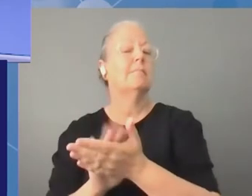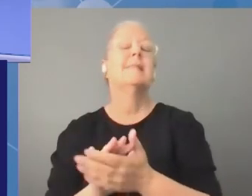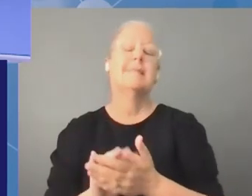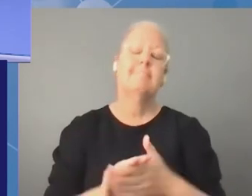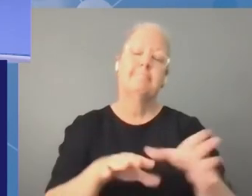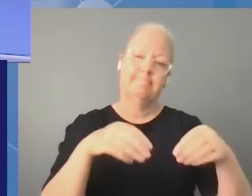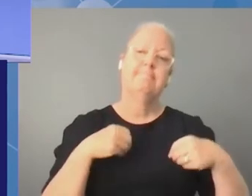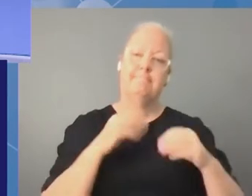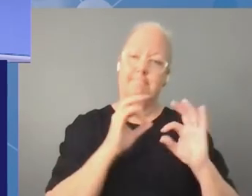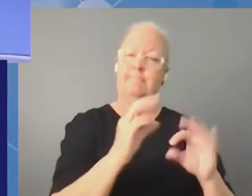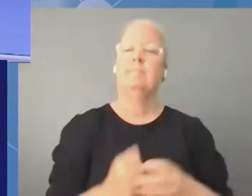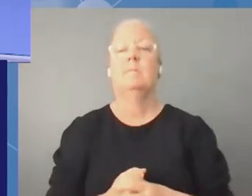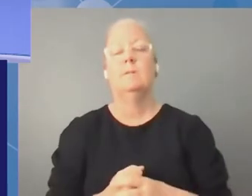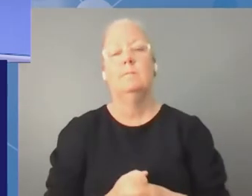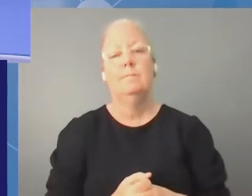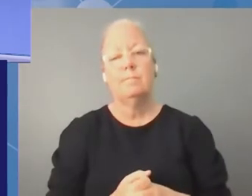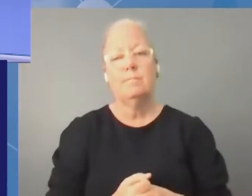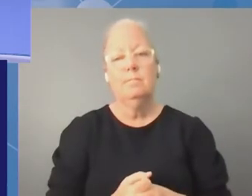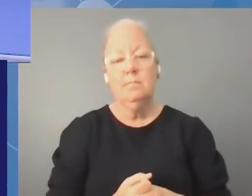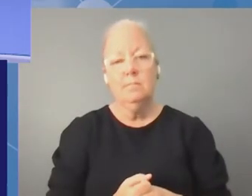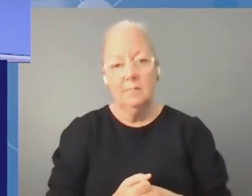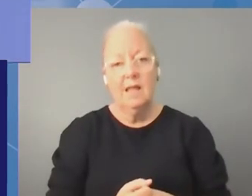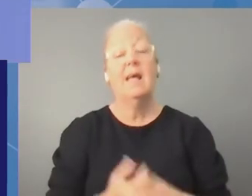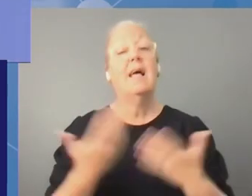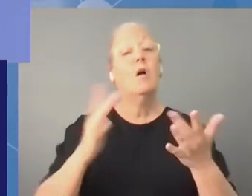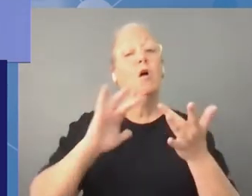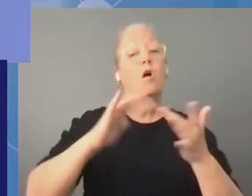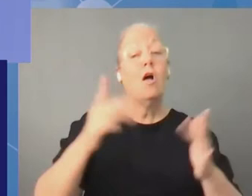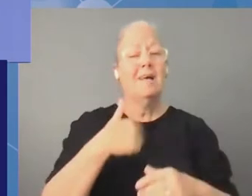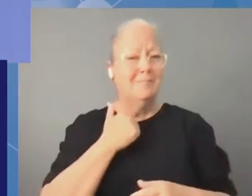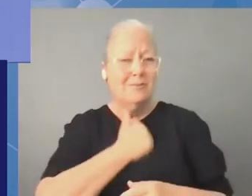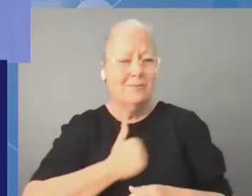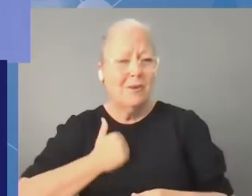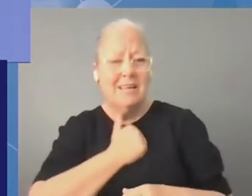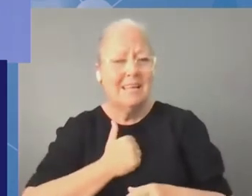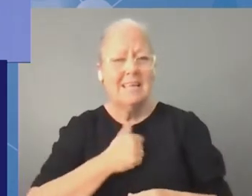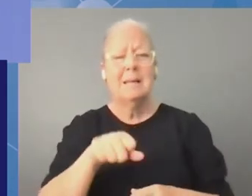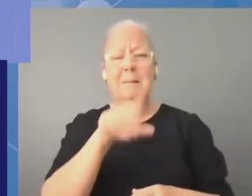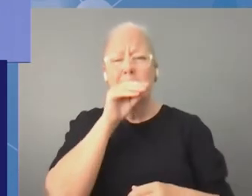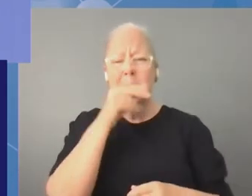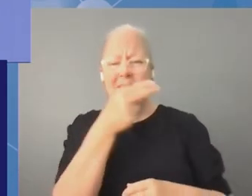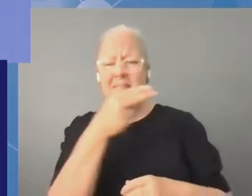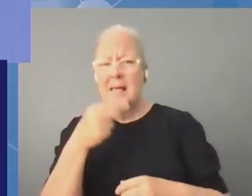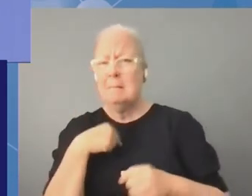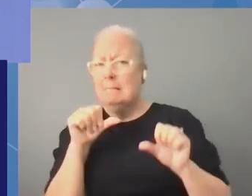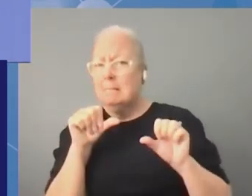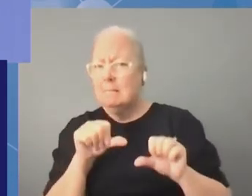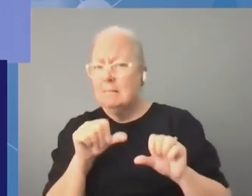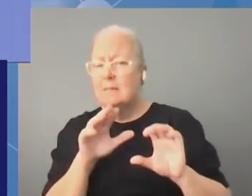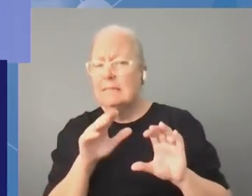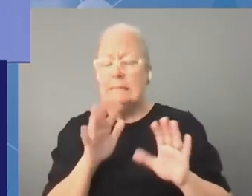恢复过去的吧一些原则。好，我们注意到你这个提问。好，我们现在专